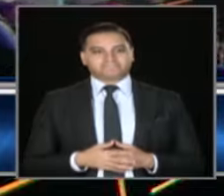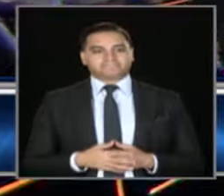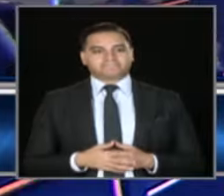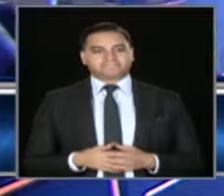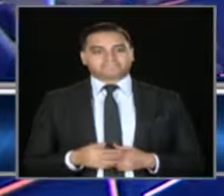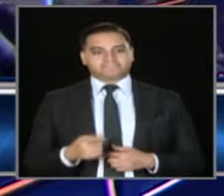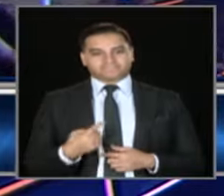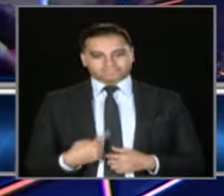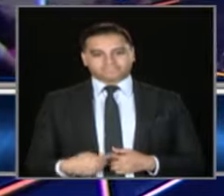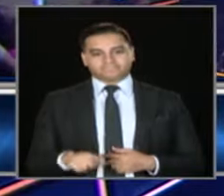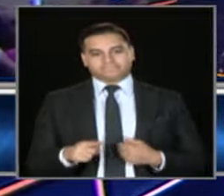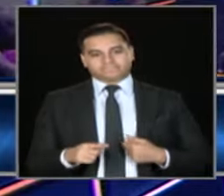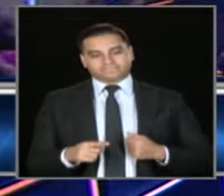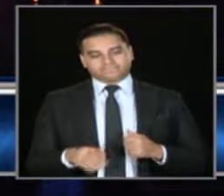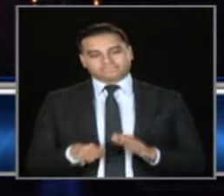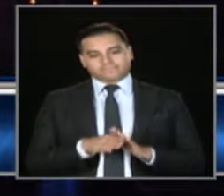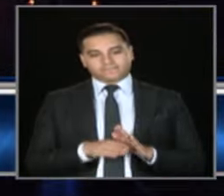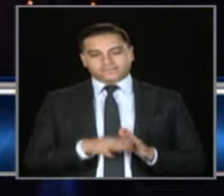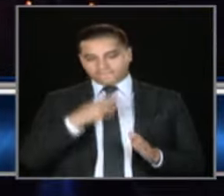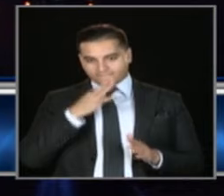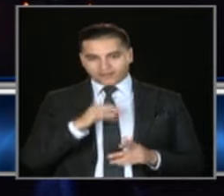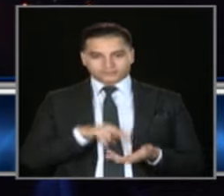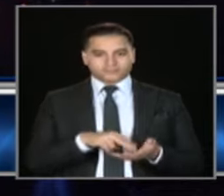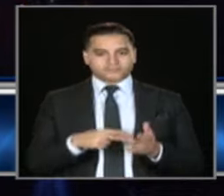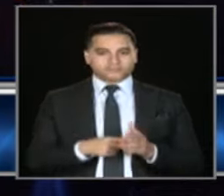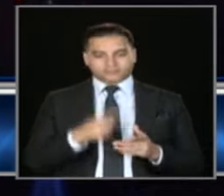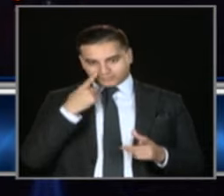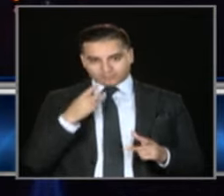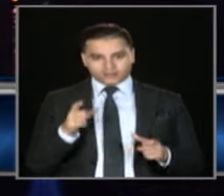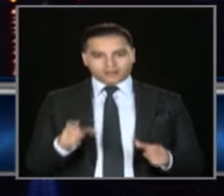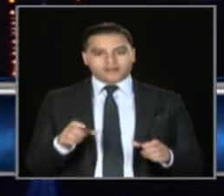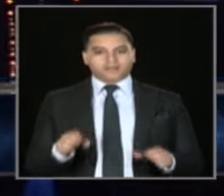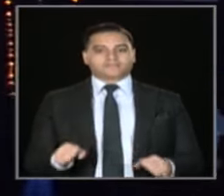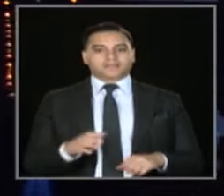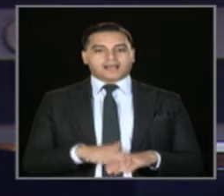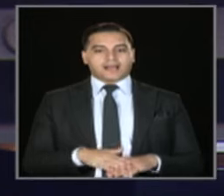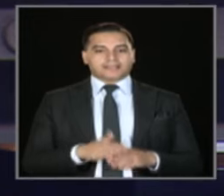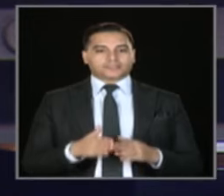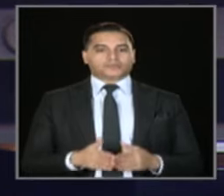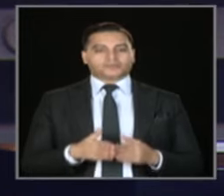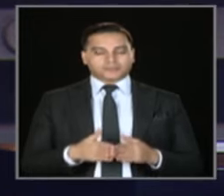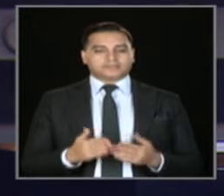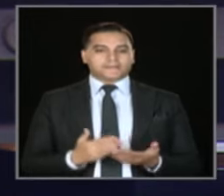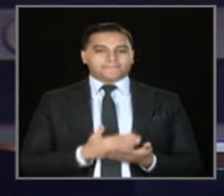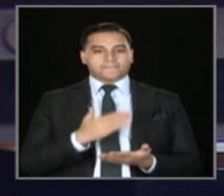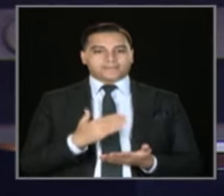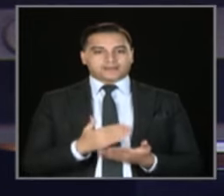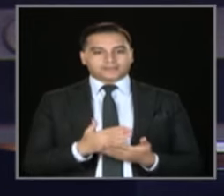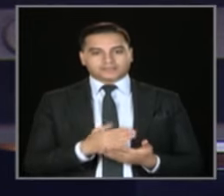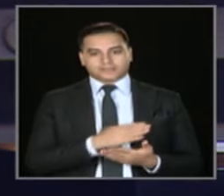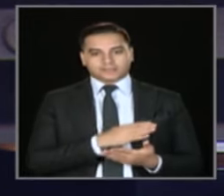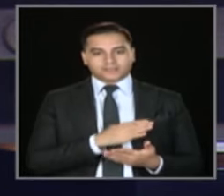كان لتنظيم رد عسكري بعد قرار تأميم قناة السويس. طبعا بعدها اتحركت